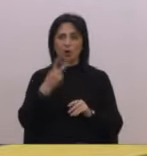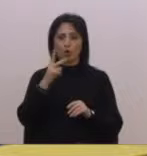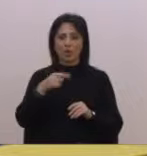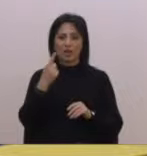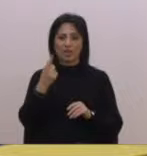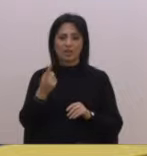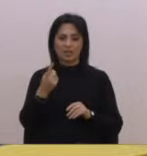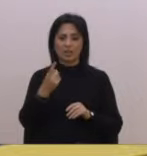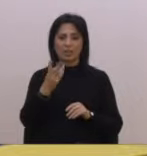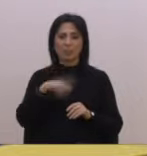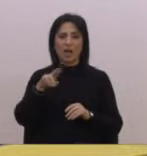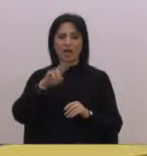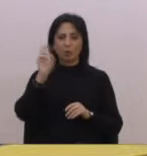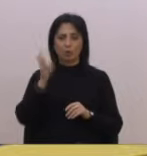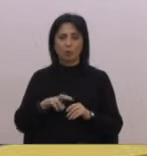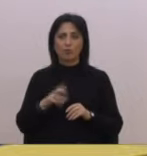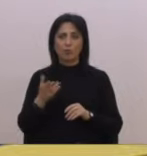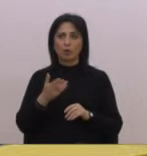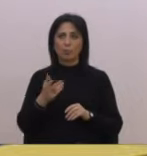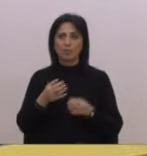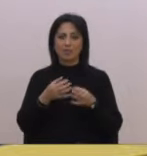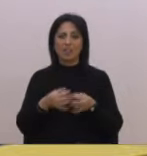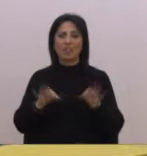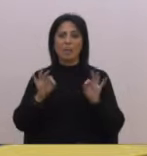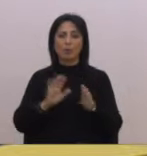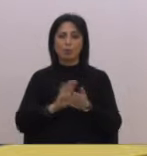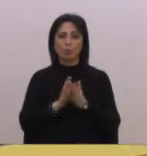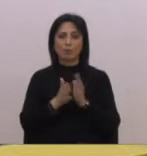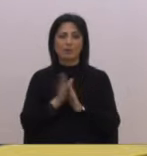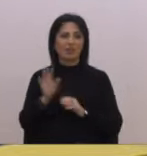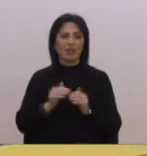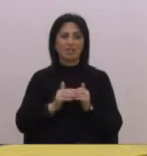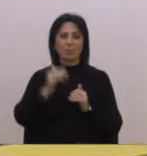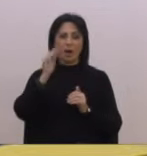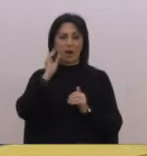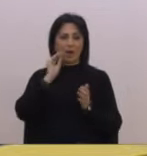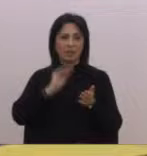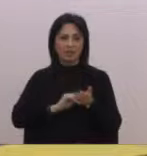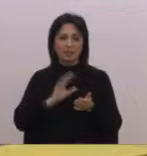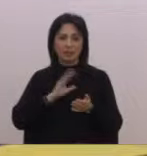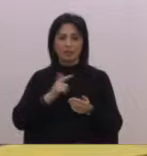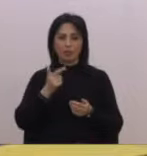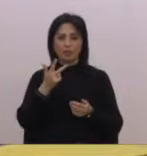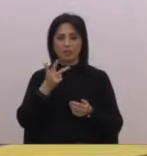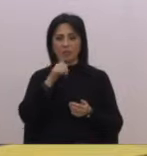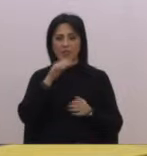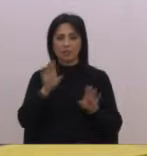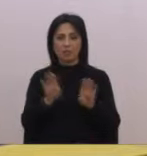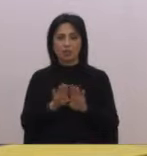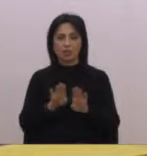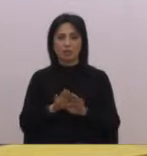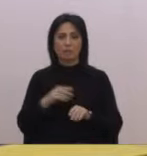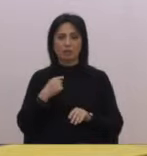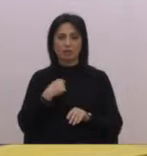2.1 მილიარდი დოლარი, რომელიც დამოუკიდებლობის პირობებში იყო ყველაზე მაღალი რიცხვი. 23 წელთან შედარებით